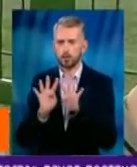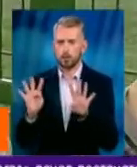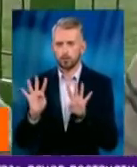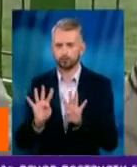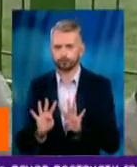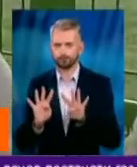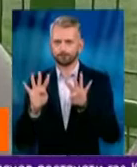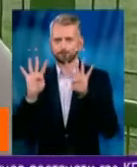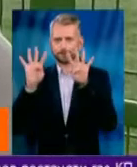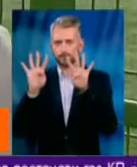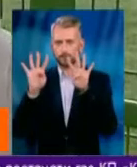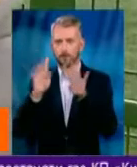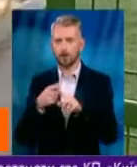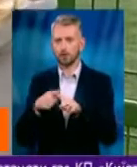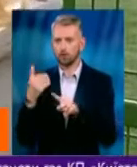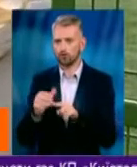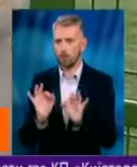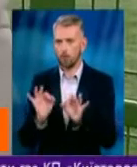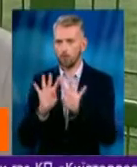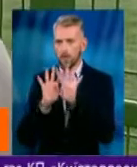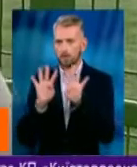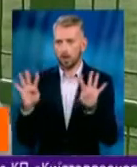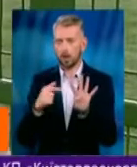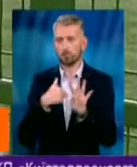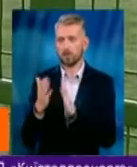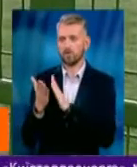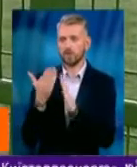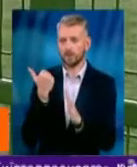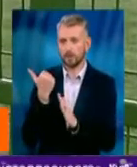Зараз, якби, це вже нормальний паркан. Ми визвали,